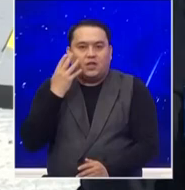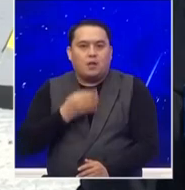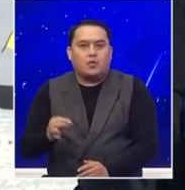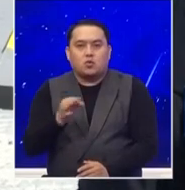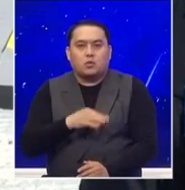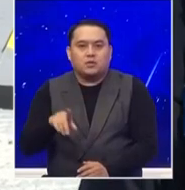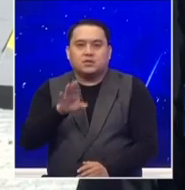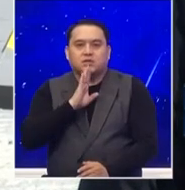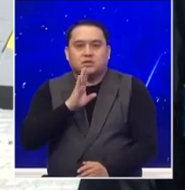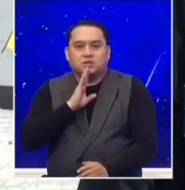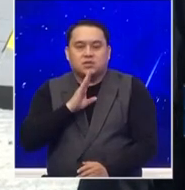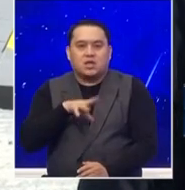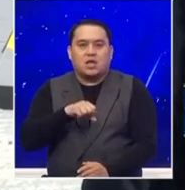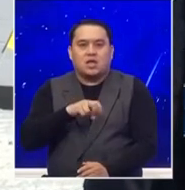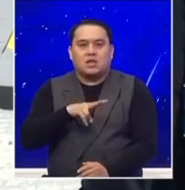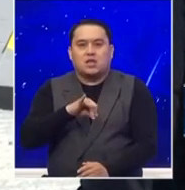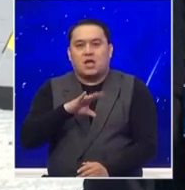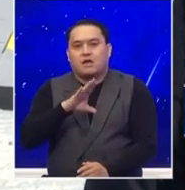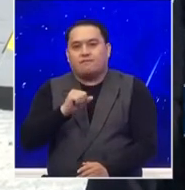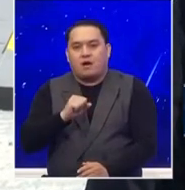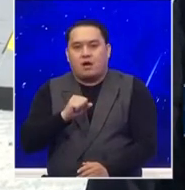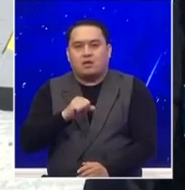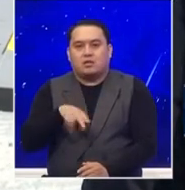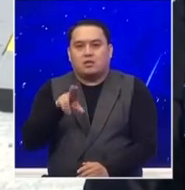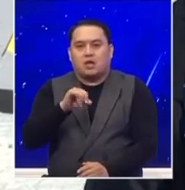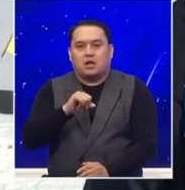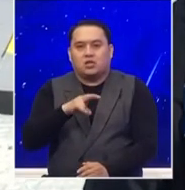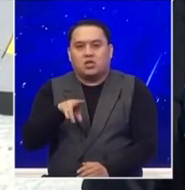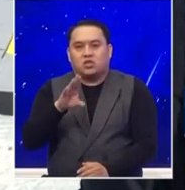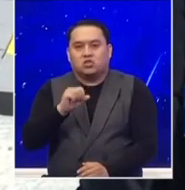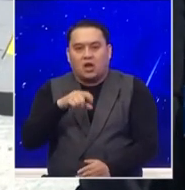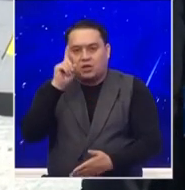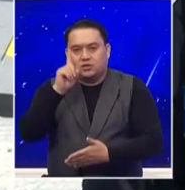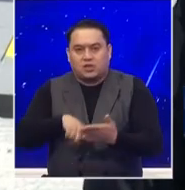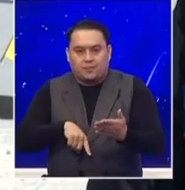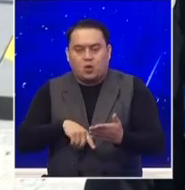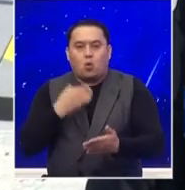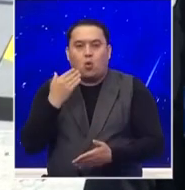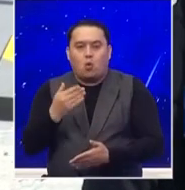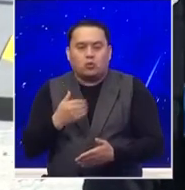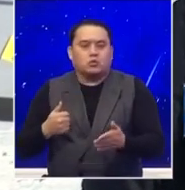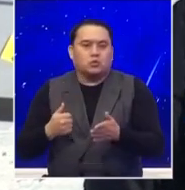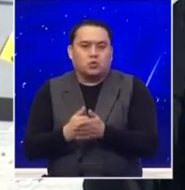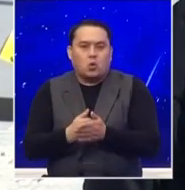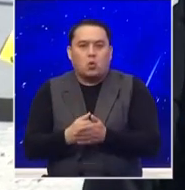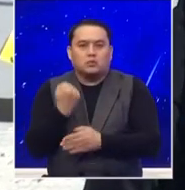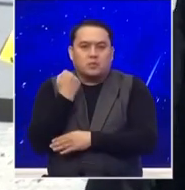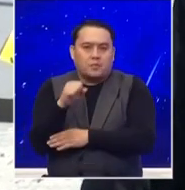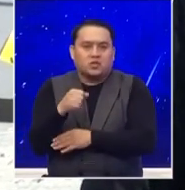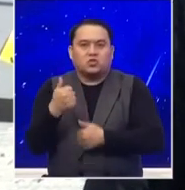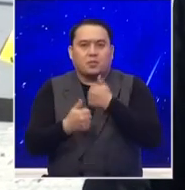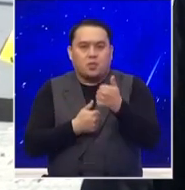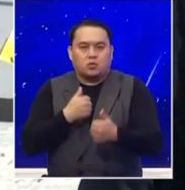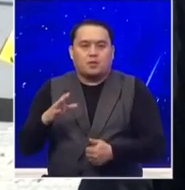қыздар құрамасы тізімінде Генева Милана, Пивоварова Надежда және Чупик Янаға сенім артамыз. Олар бұған дейінде ел біріншілігінде чемпион